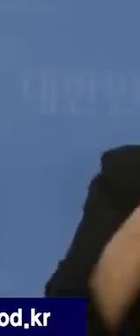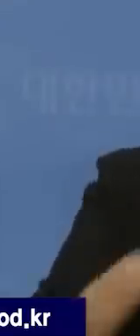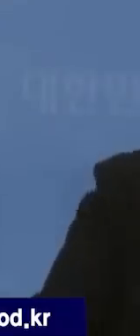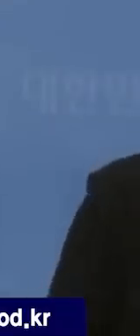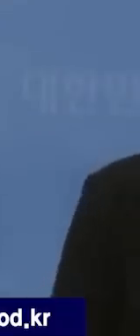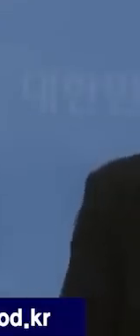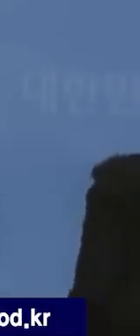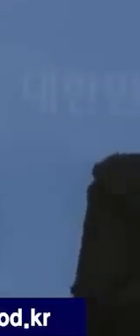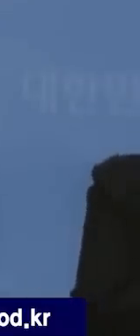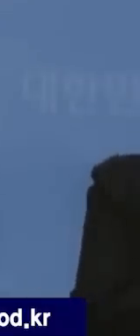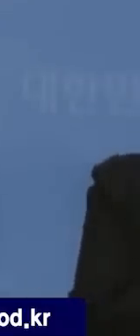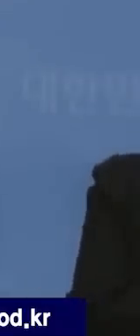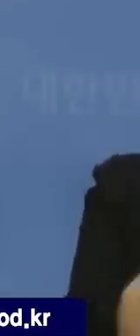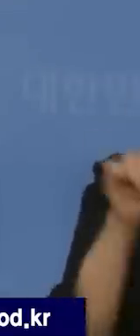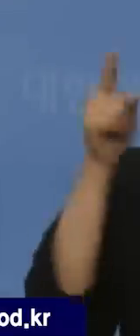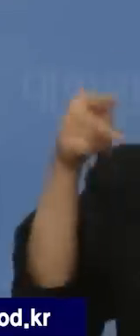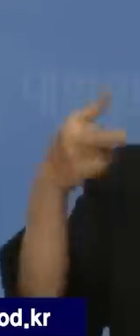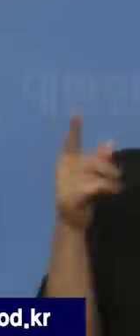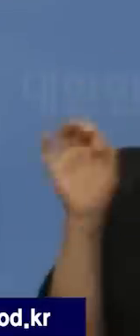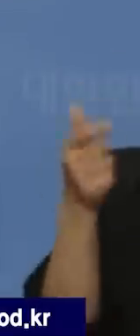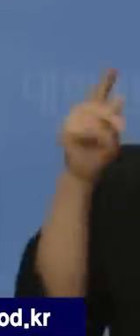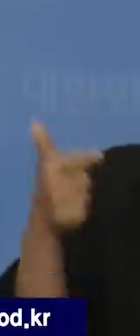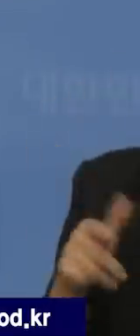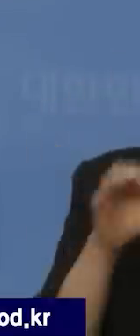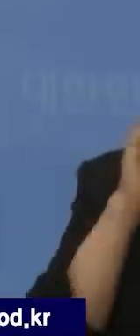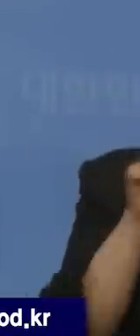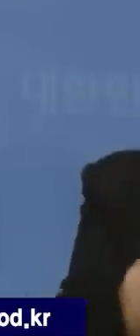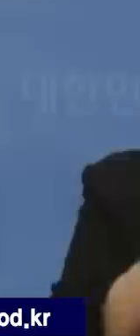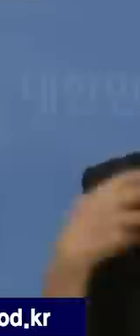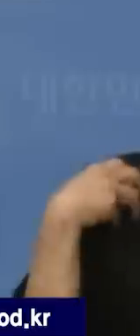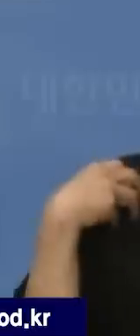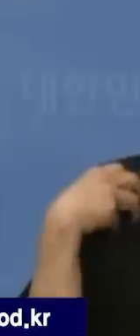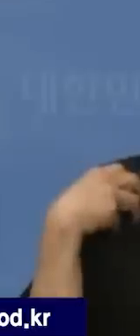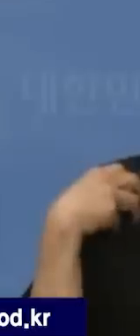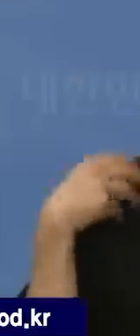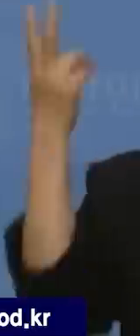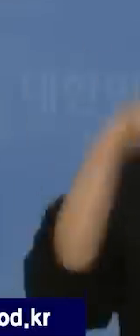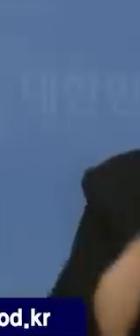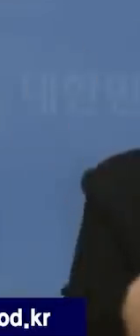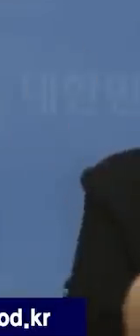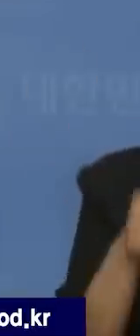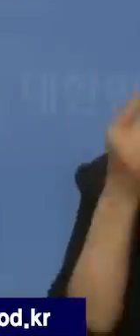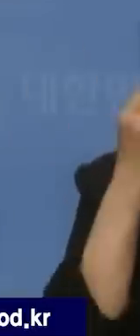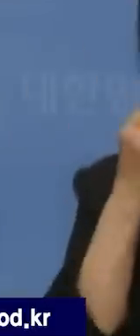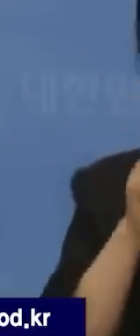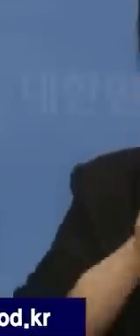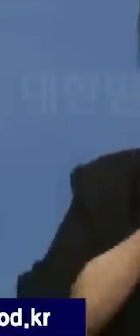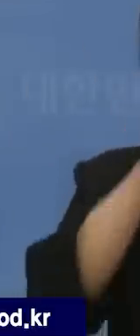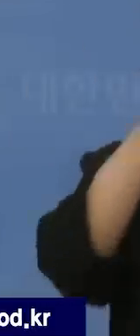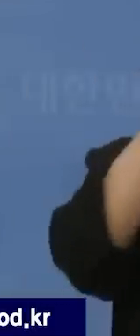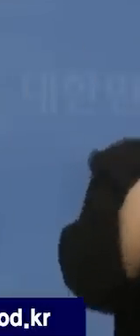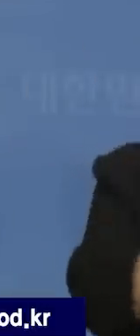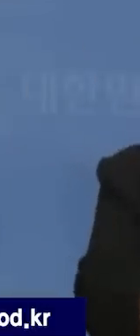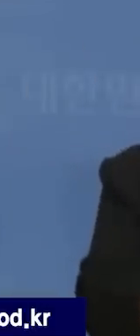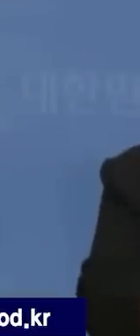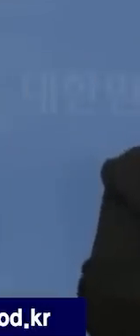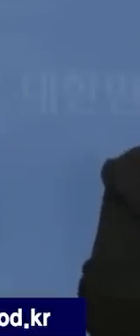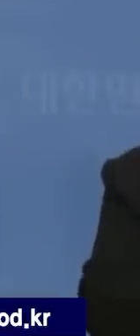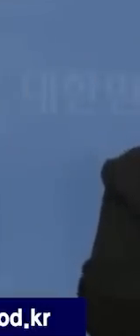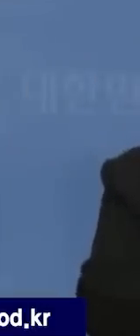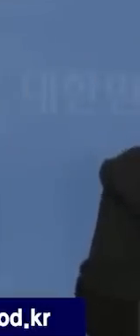윤석열 대통령은 이동관 홍보수석을 수사에 봐서 방송 장악의